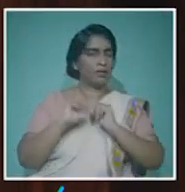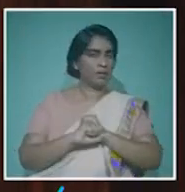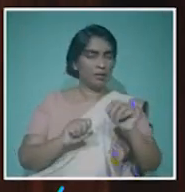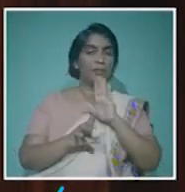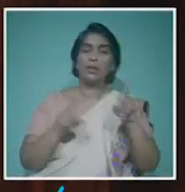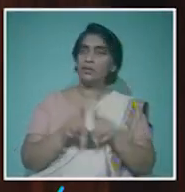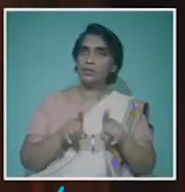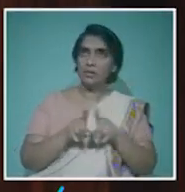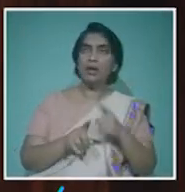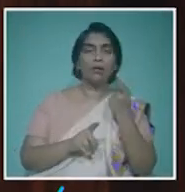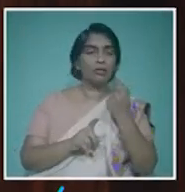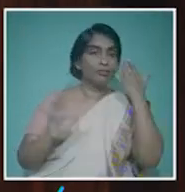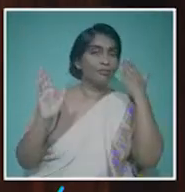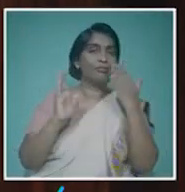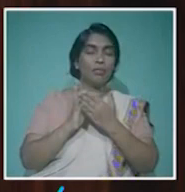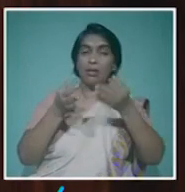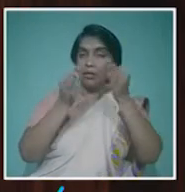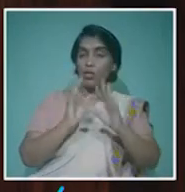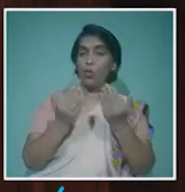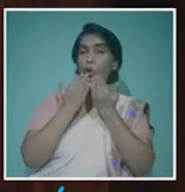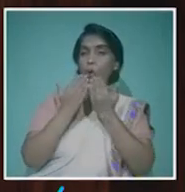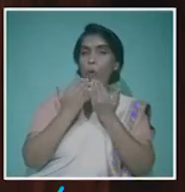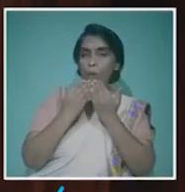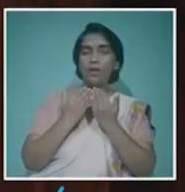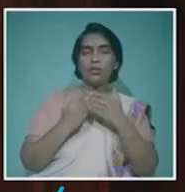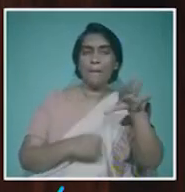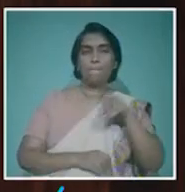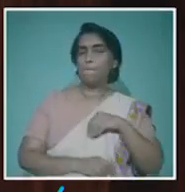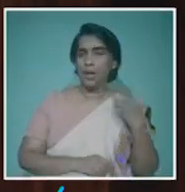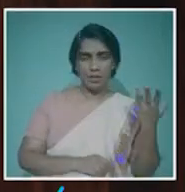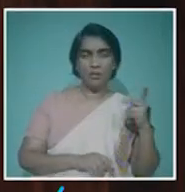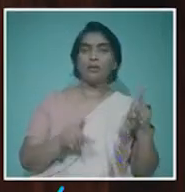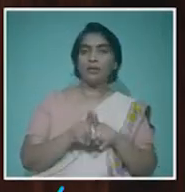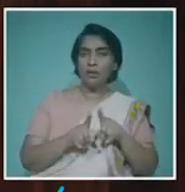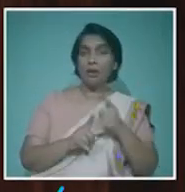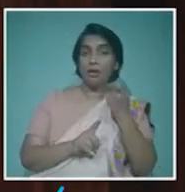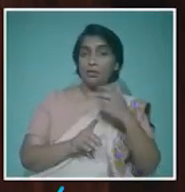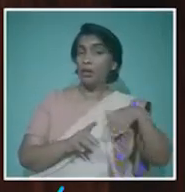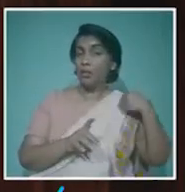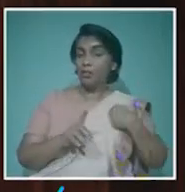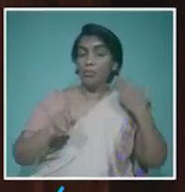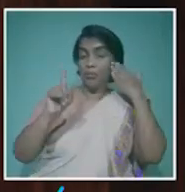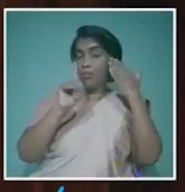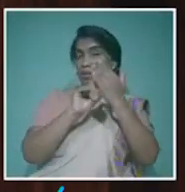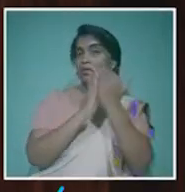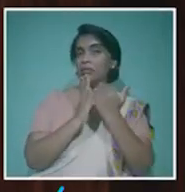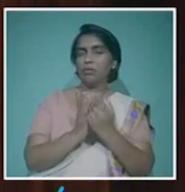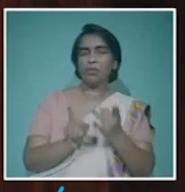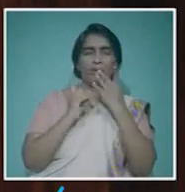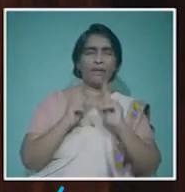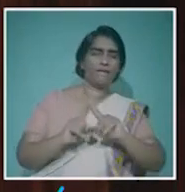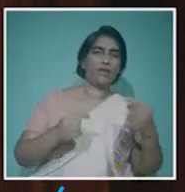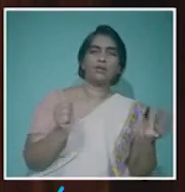වගේම තමයි ආර්ථික පිළිබඳ නිවැරදි උපදෙස් ඔහු පිළිගත්තේ නැහැ. ඒ වගේම ආර්ථිකයේ මූලික සිද්ධාන්ත වලට පටහැනි